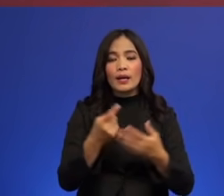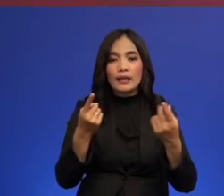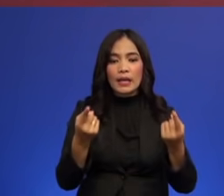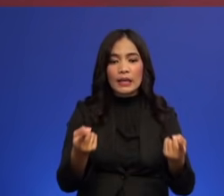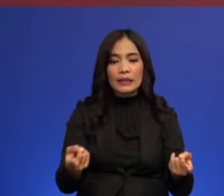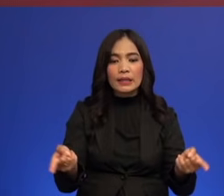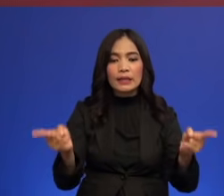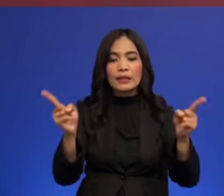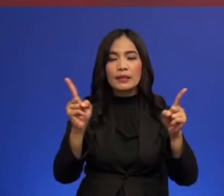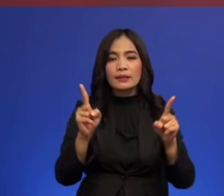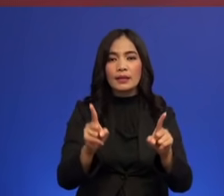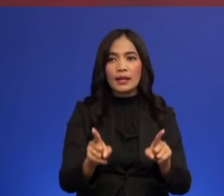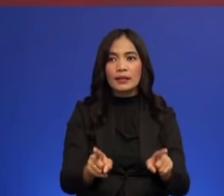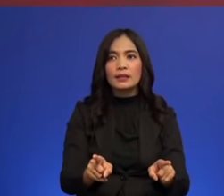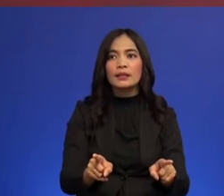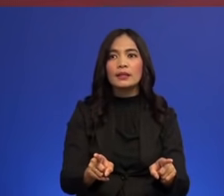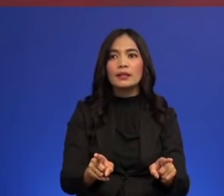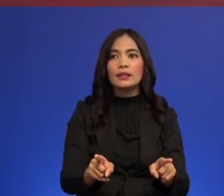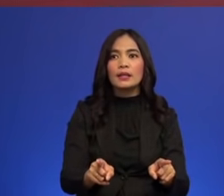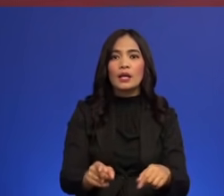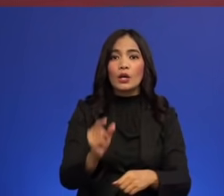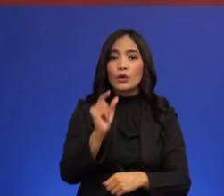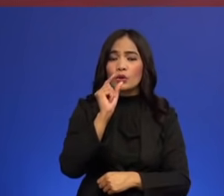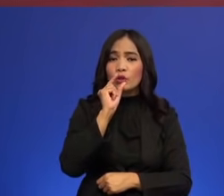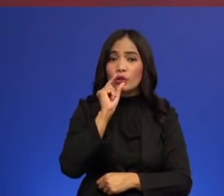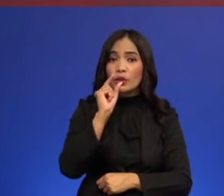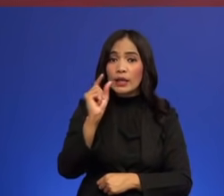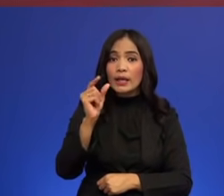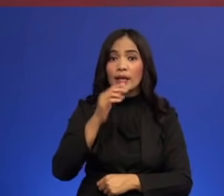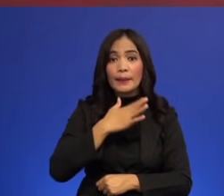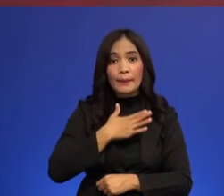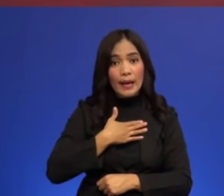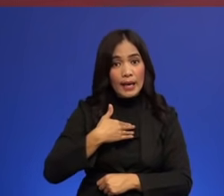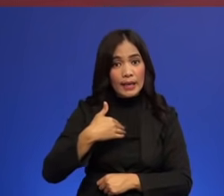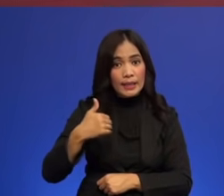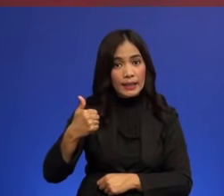Semua yang terjadi untuk